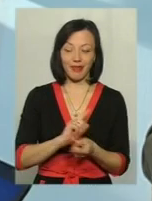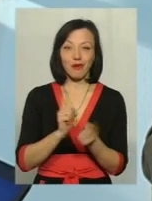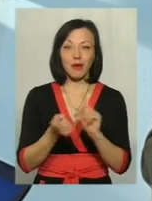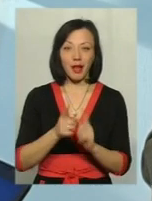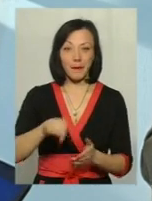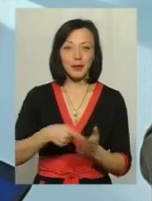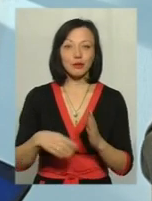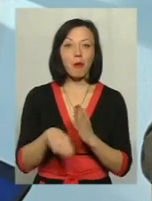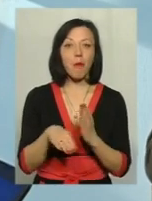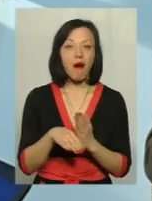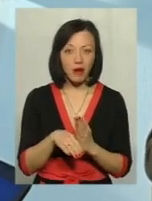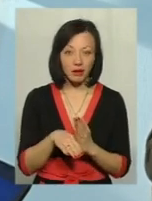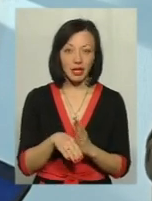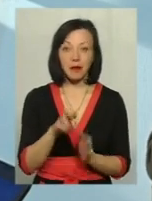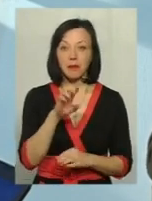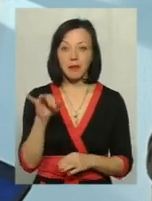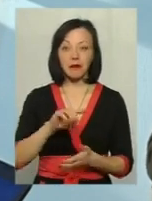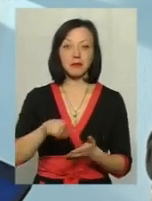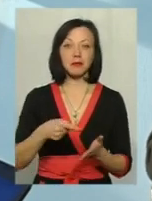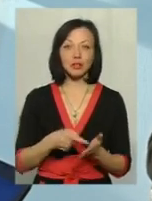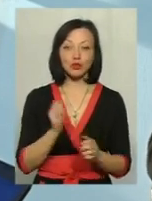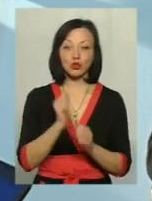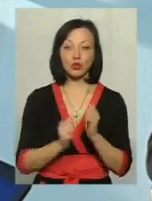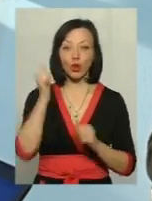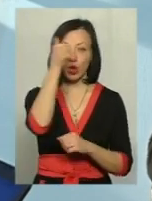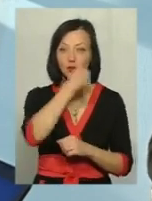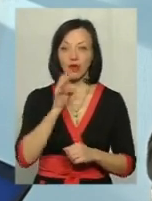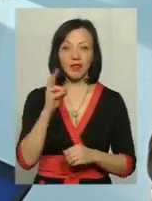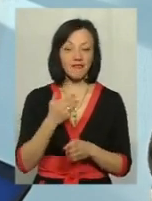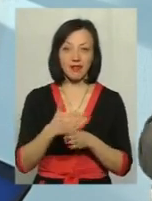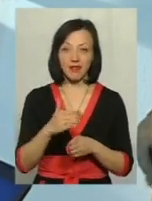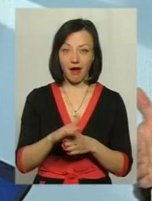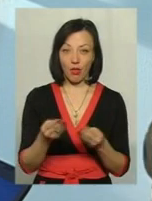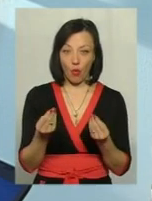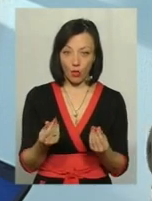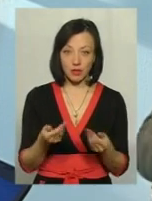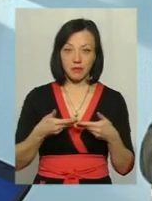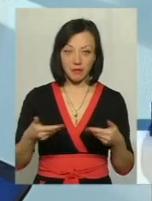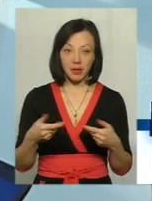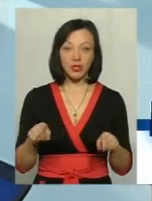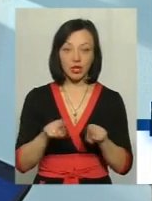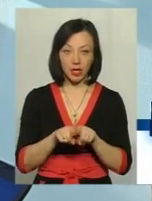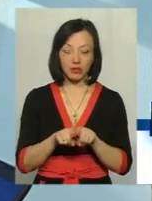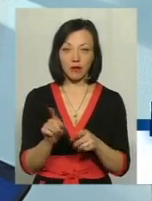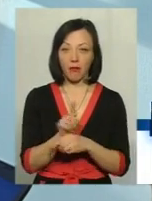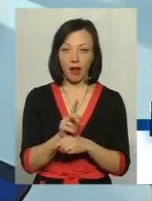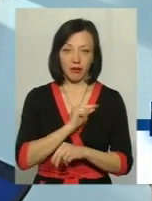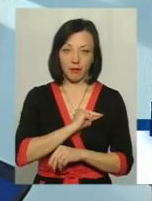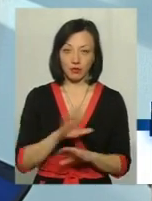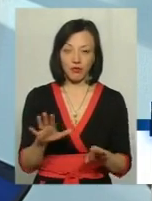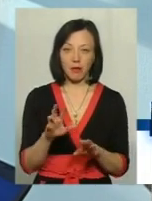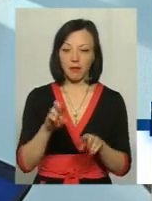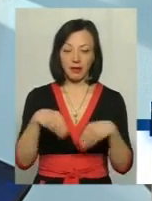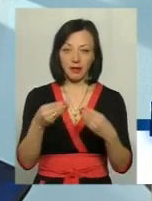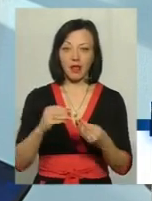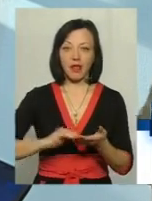місто допомагає. І якби місто щорічно не виділяло кошти, і ми теж нормально не працювали, не